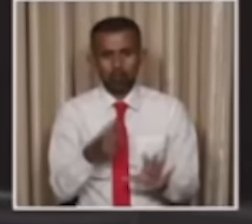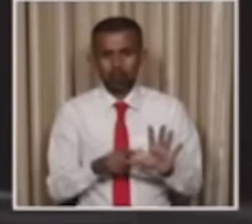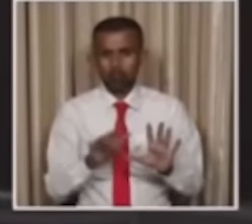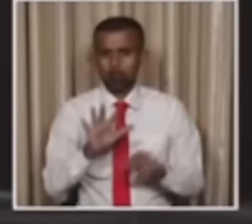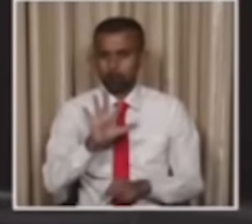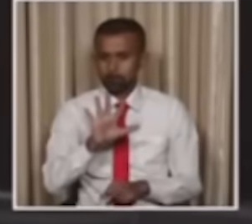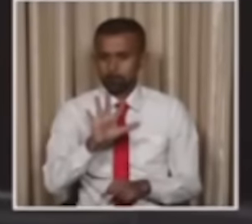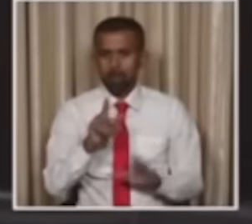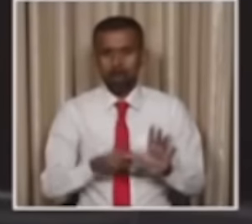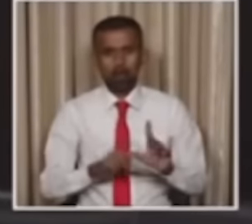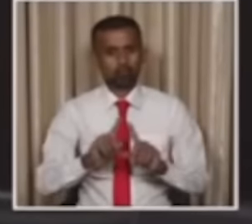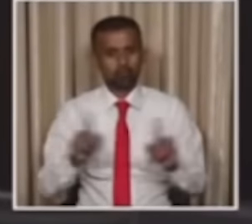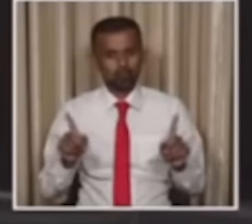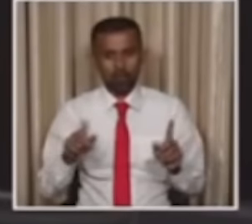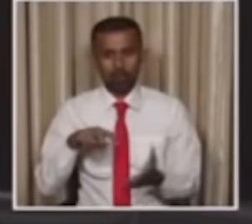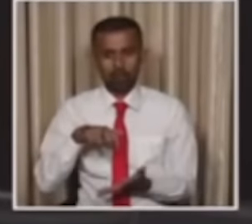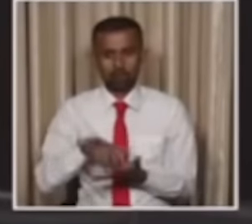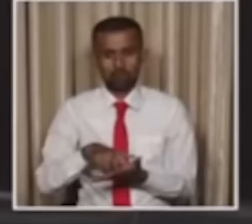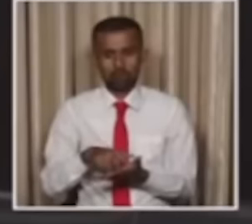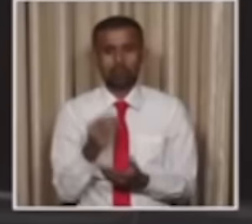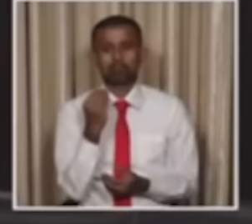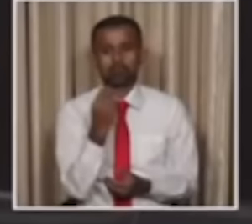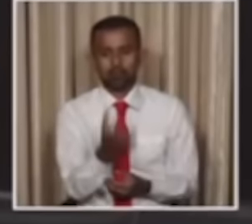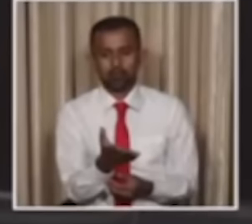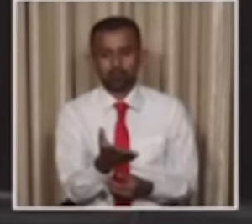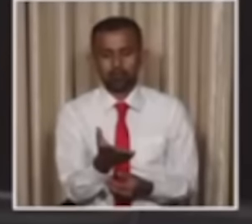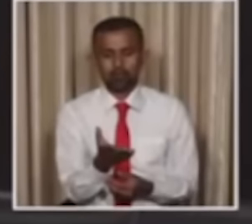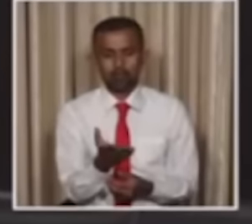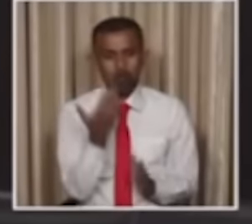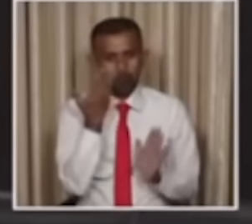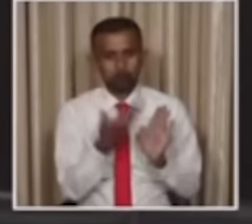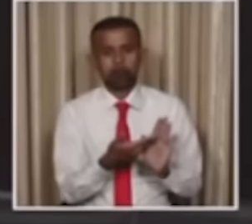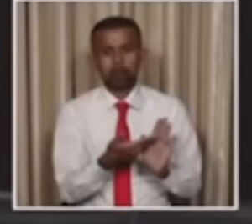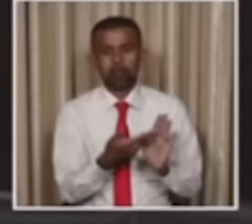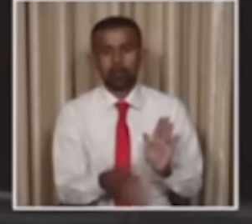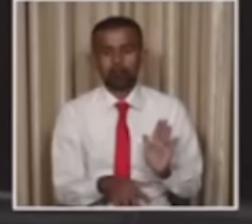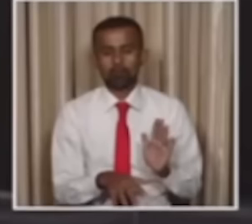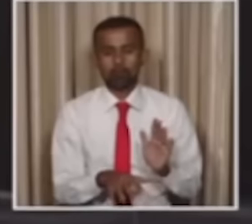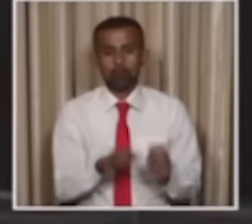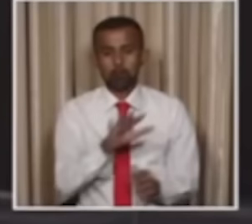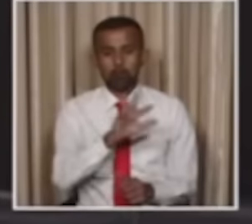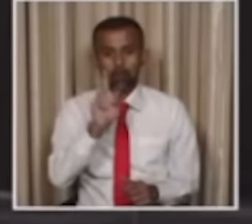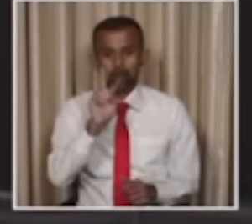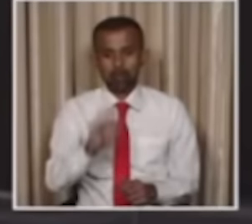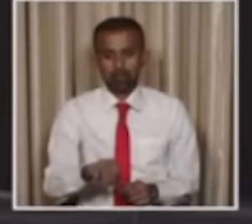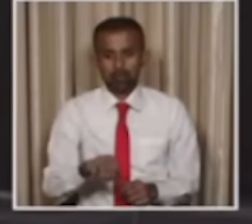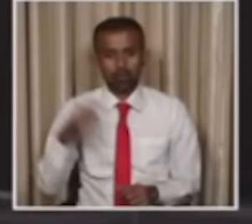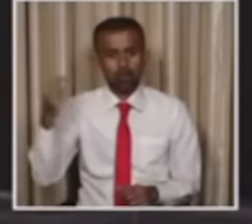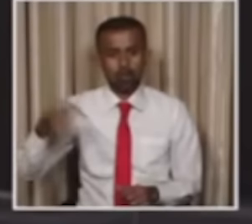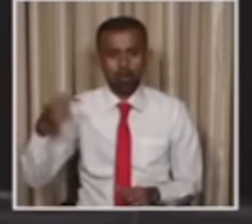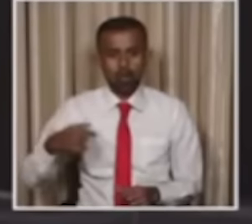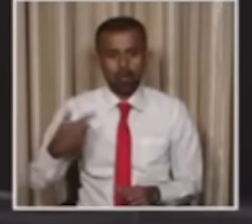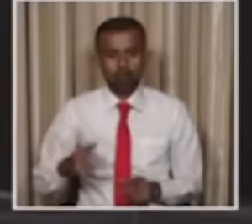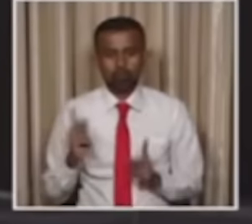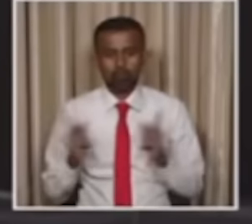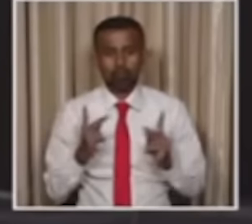10 වීසා ඉෂූ කරන එක. අපි ඒකෙනුත් පෙන්වලා දීලා තියෙනවා 53,000 ගානක් ඇවිල්ලා තියෙනවා